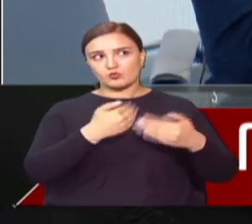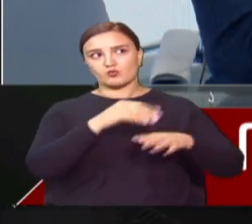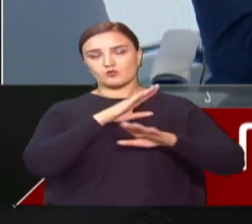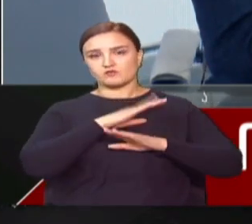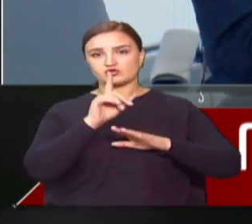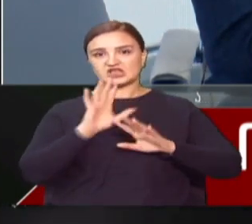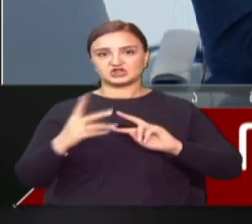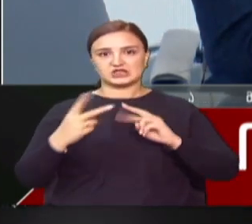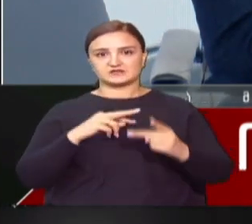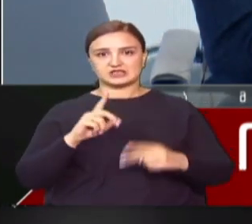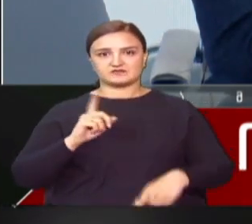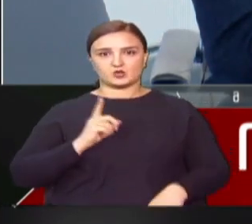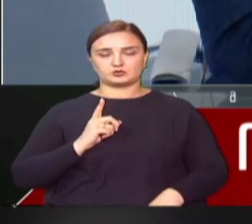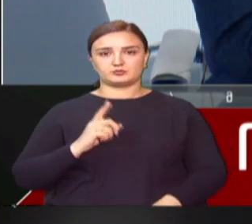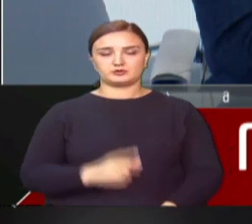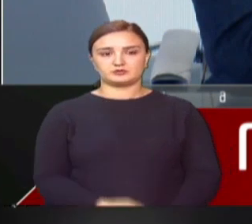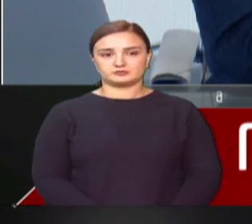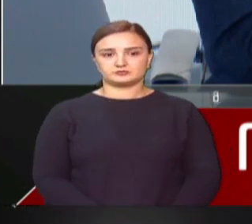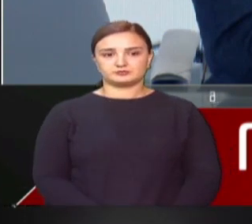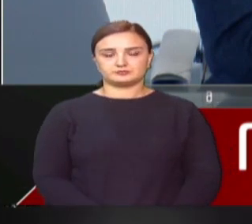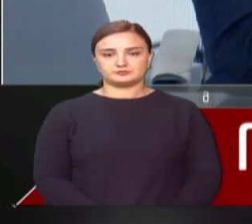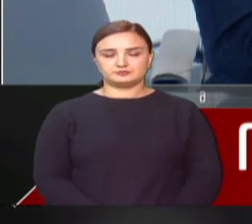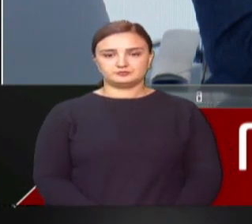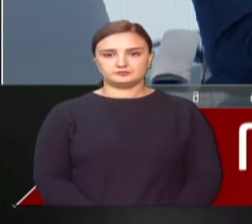tu șefaseba romasat cu elodebit.